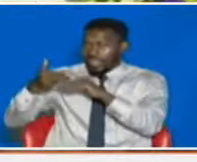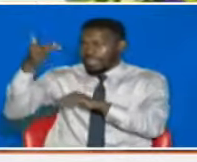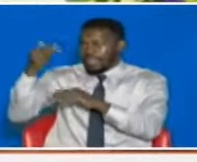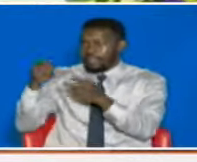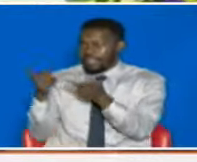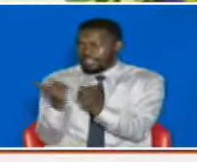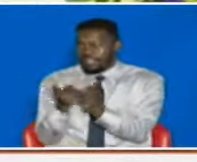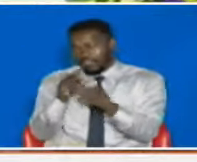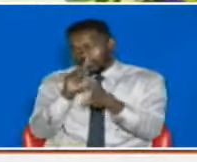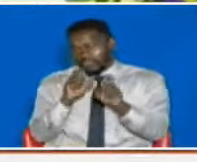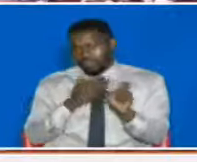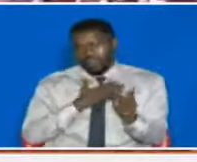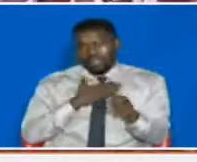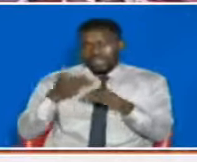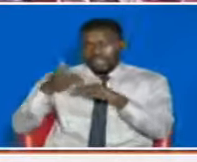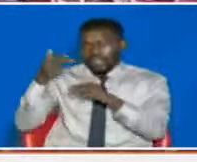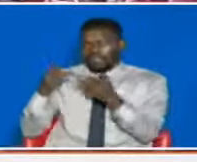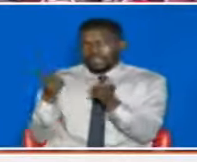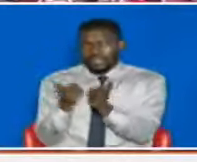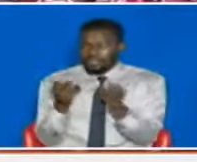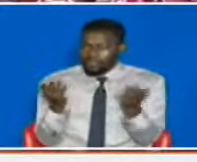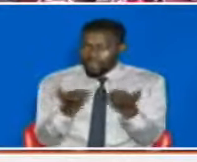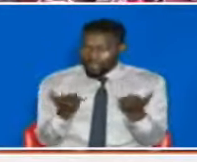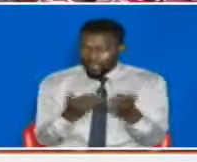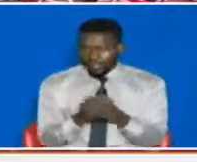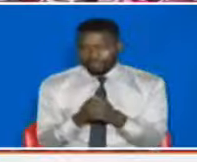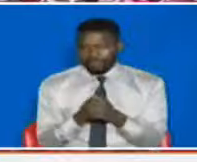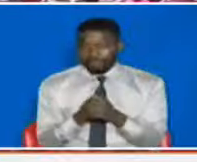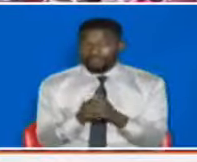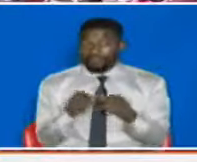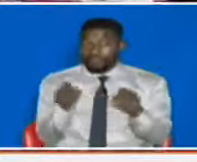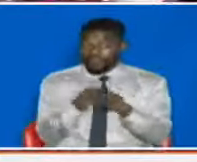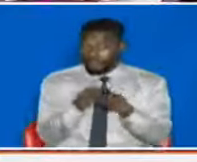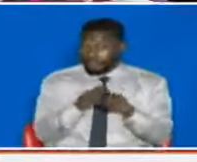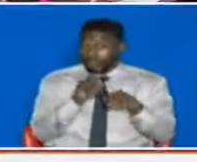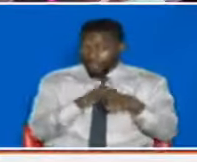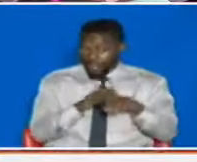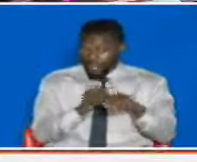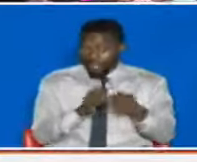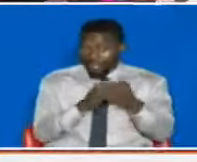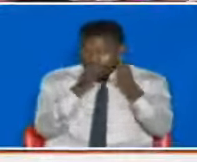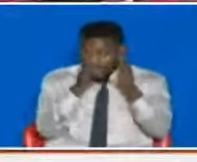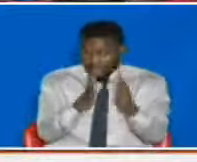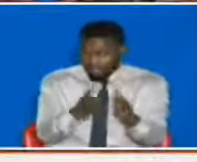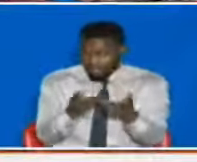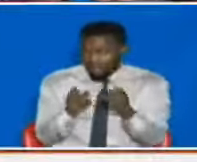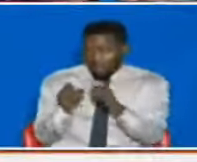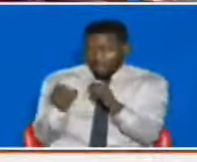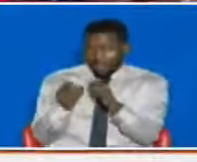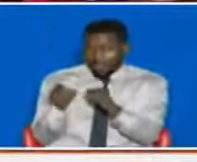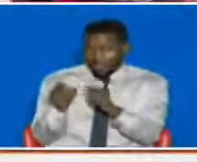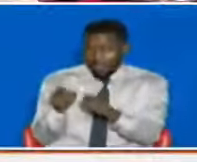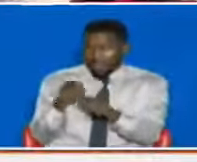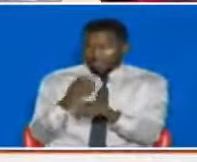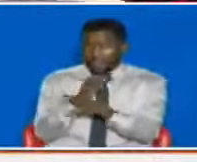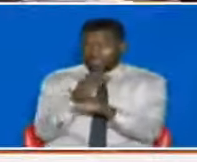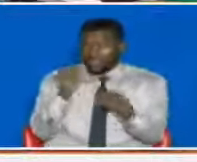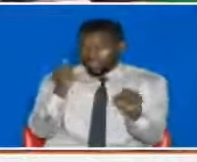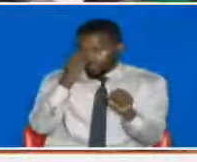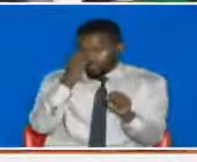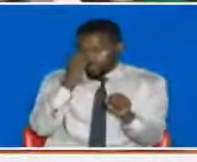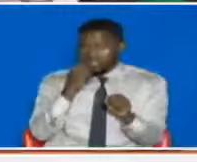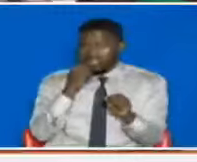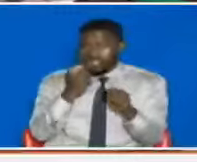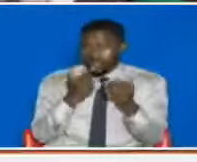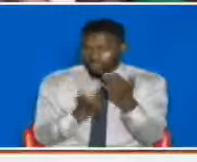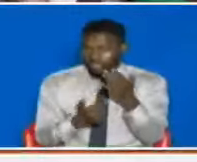ground ni gani? Vile vile viongozi hao waliukosoa utawala wa Rais Ruto wakidai kuwa ni funzo